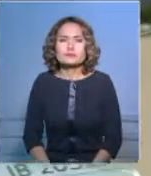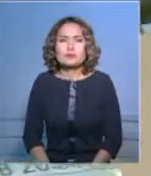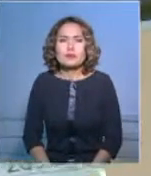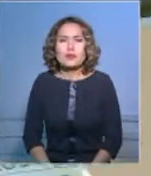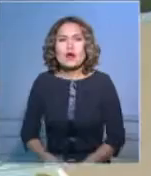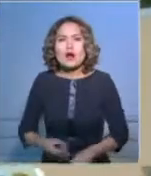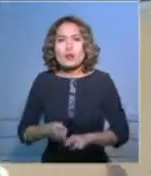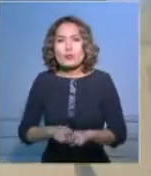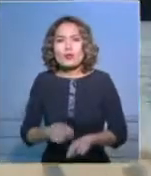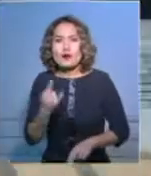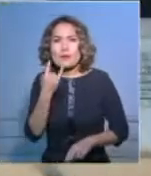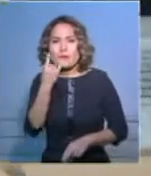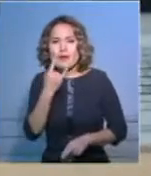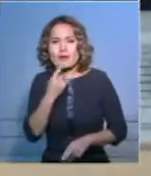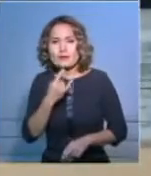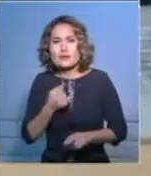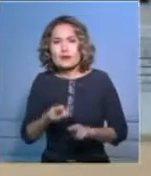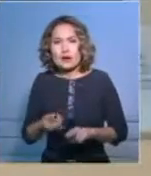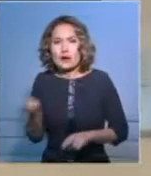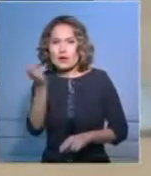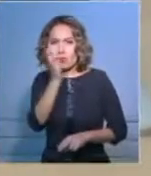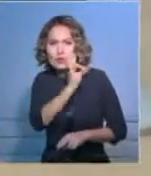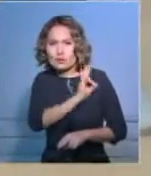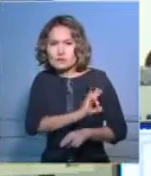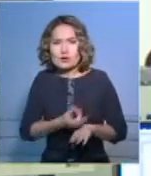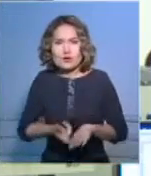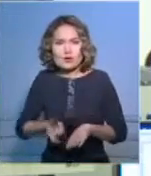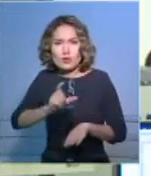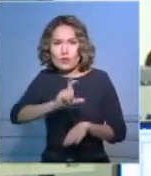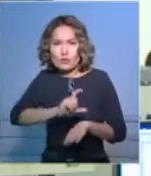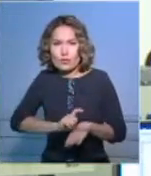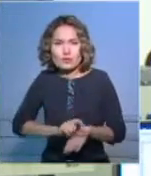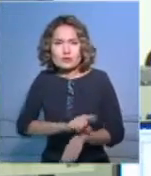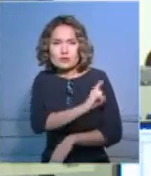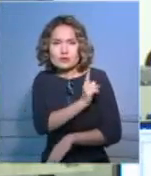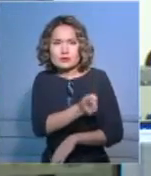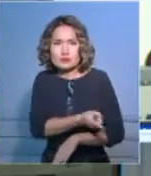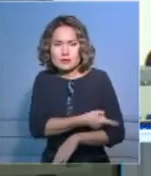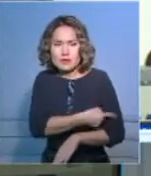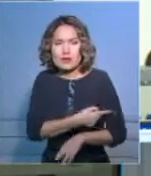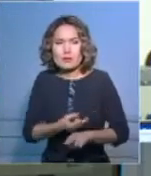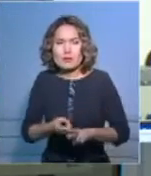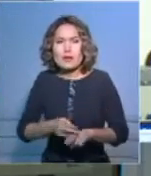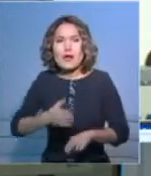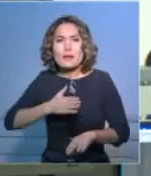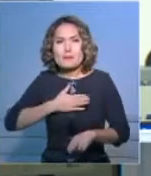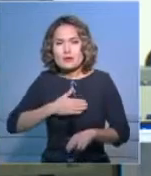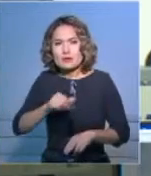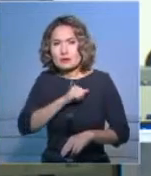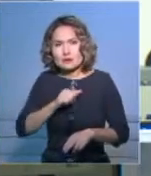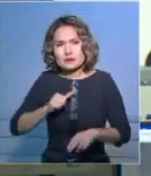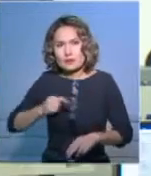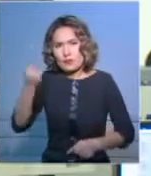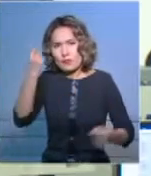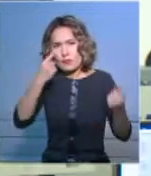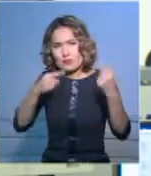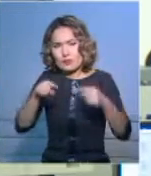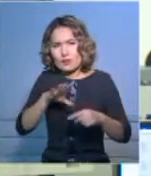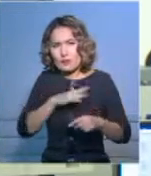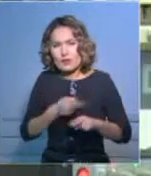Бұл батареяның қазіргі уақытта қолданыста жүргендерге қарағанда мүмкіндігі әлде қайда көп. Теориялық тұрғыдан алып қарағанда, мәселен,